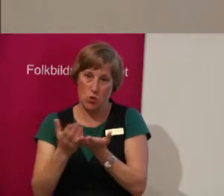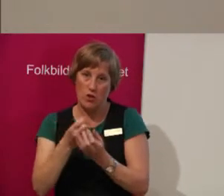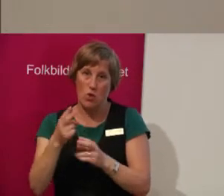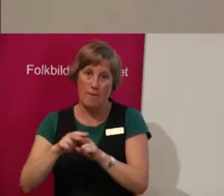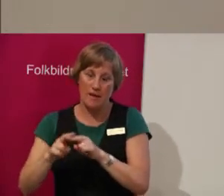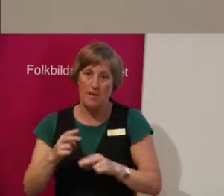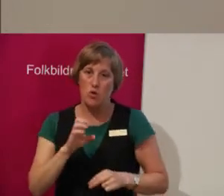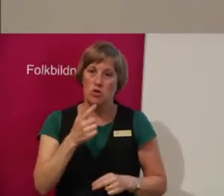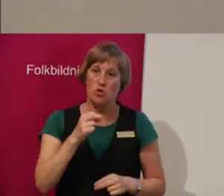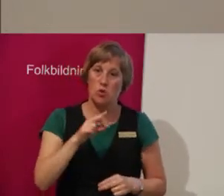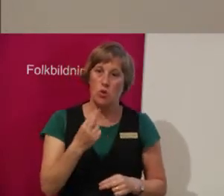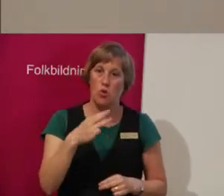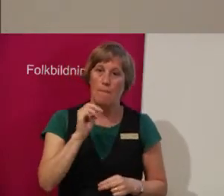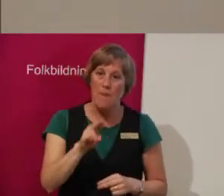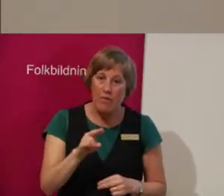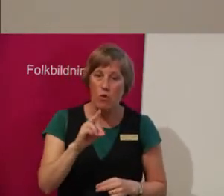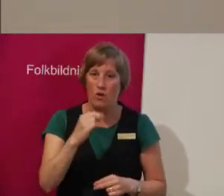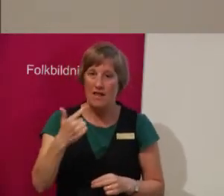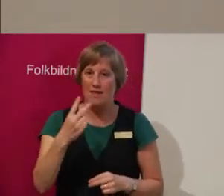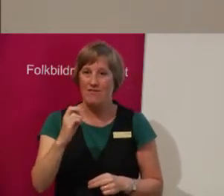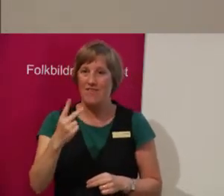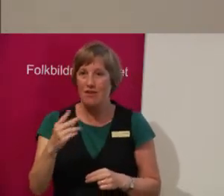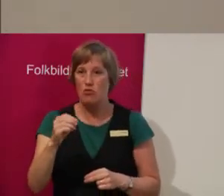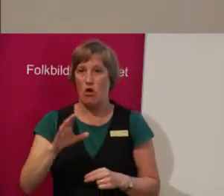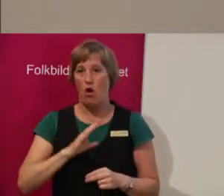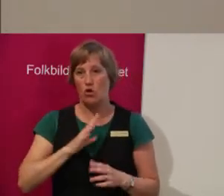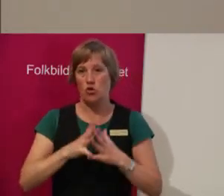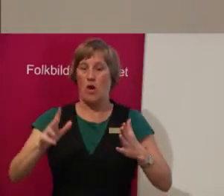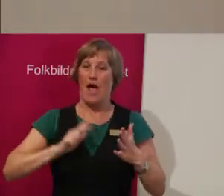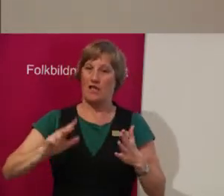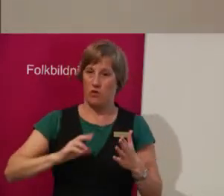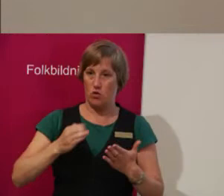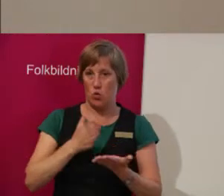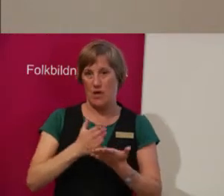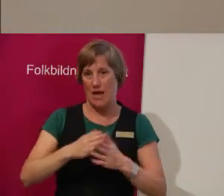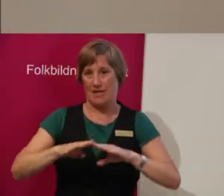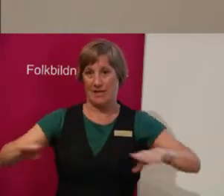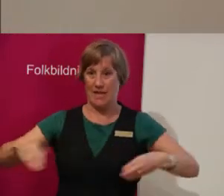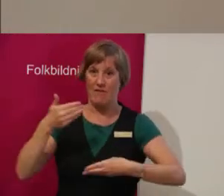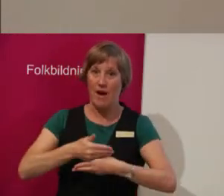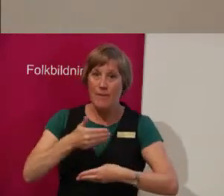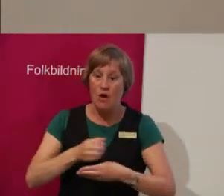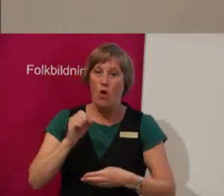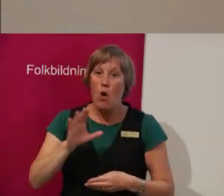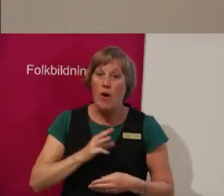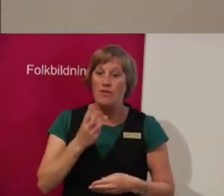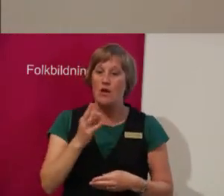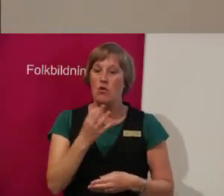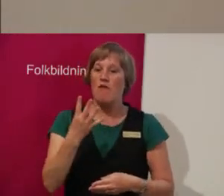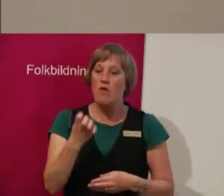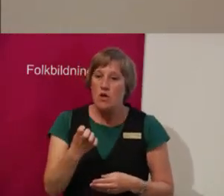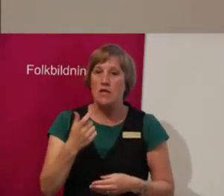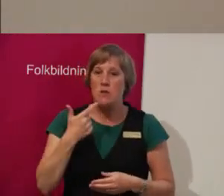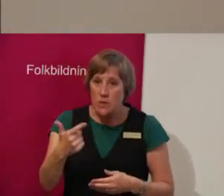och Rättvik. De är en större del av scenframträdandena. Kan man förstås konstatera att om vi har 340 000 scenframträdanden i